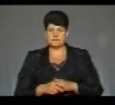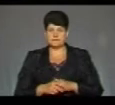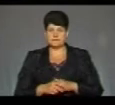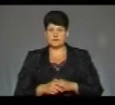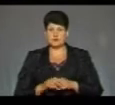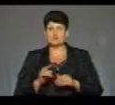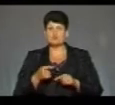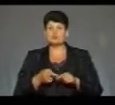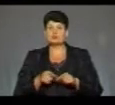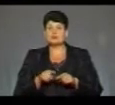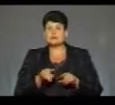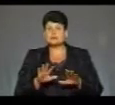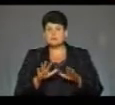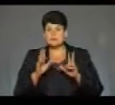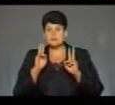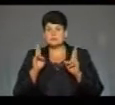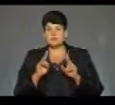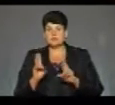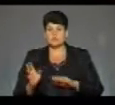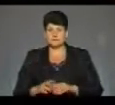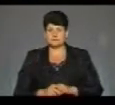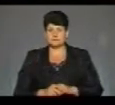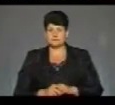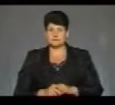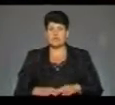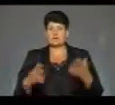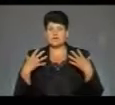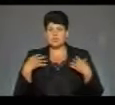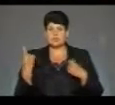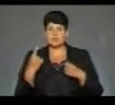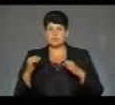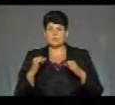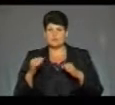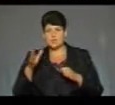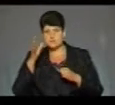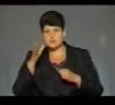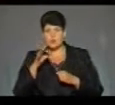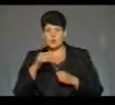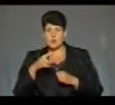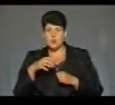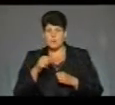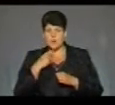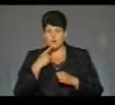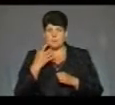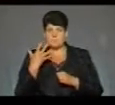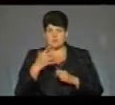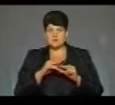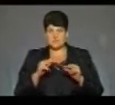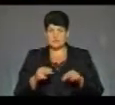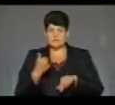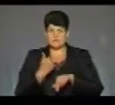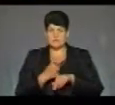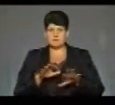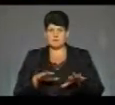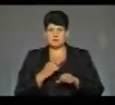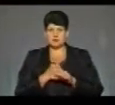так сталося, не знає ніхто. Начальниця обласного управління освіти Ольга Хома каже, п'ятеро вчителів, в яких основним місцем